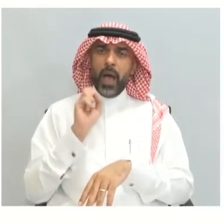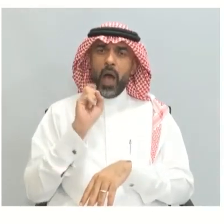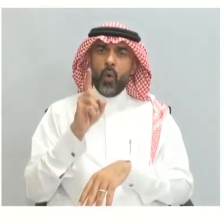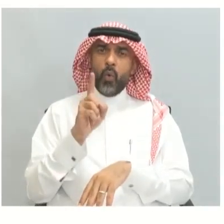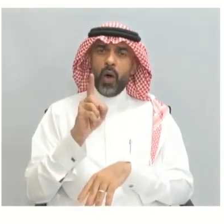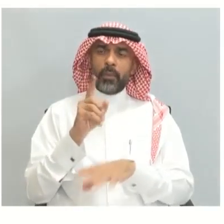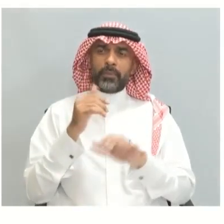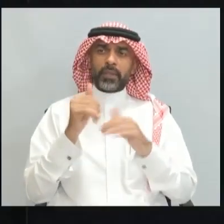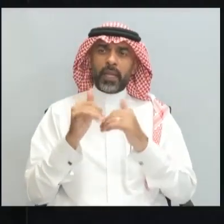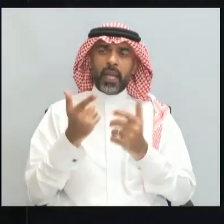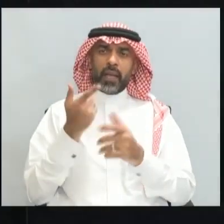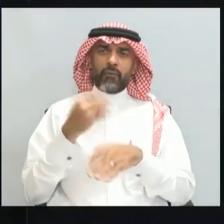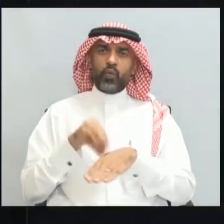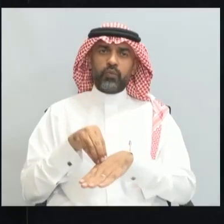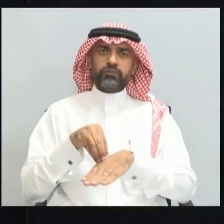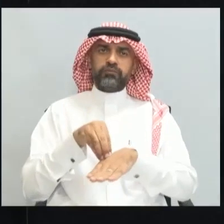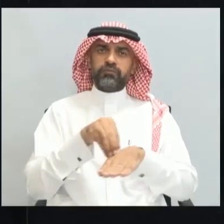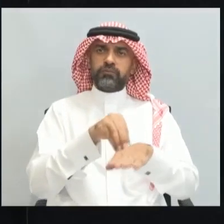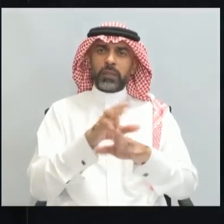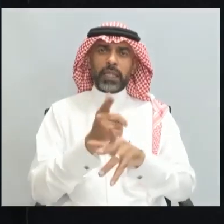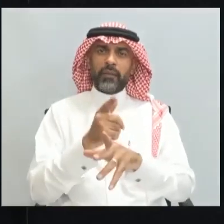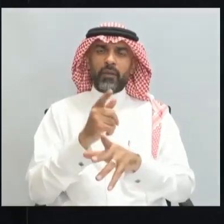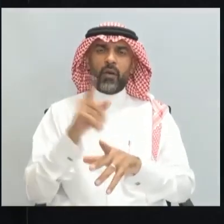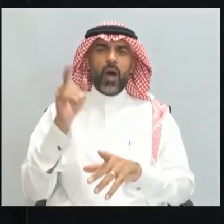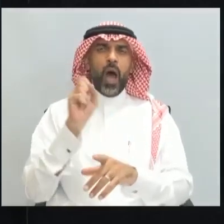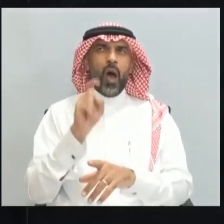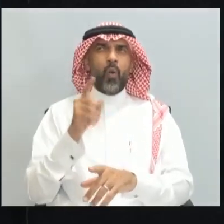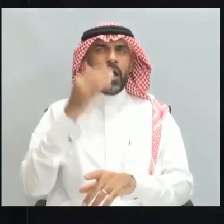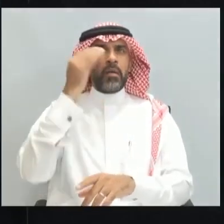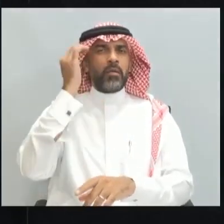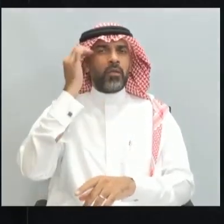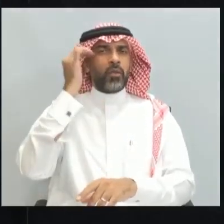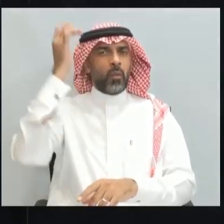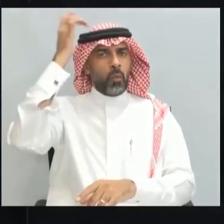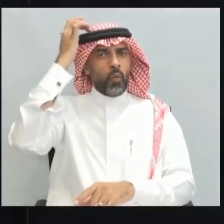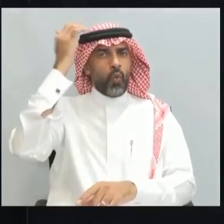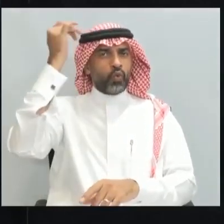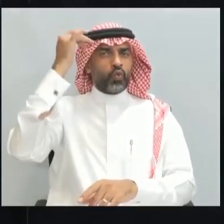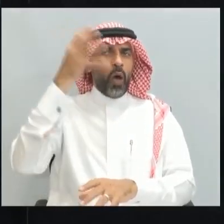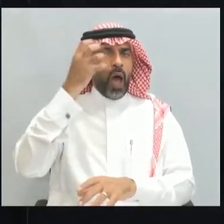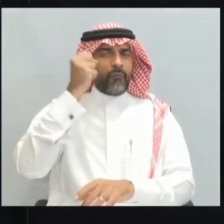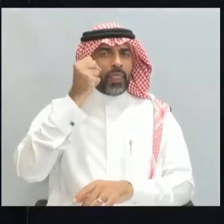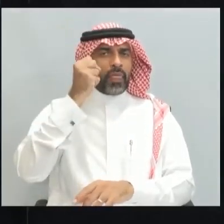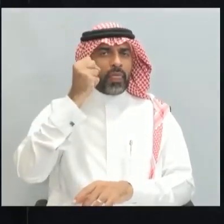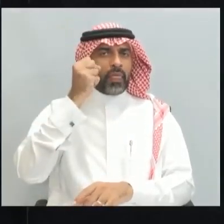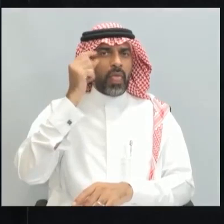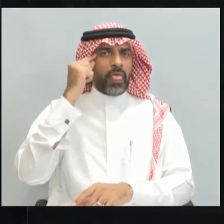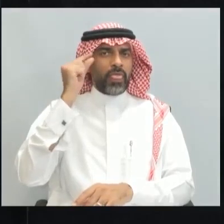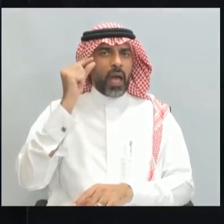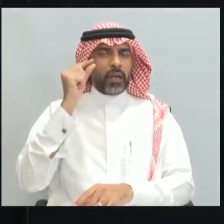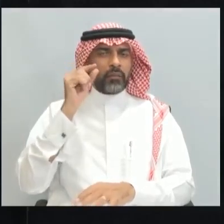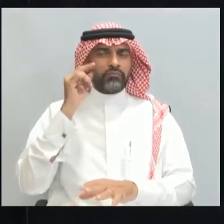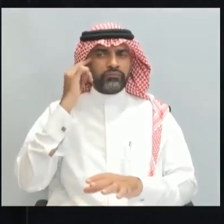بطريقه وما يختزن في ذاكرته من ظواهر طبيعيه وبشريه الى ان وصل به الوقت